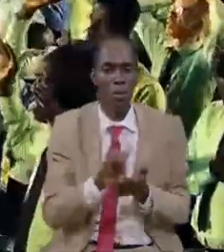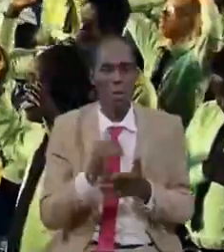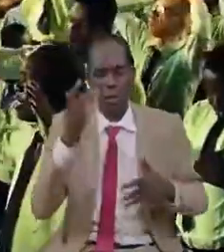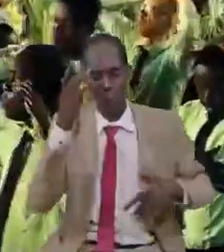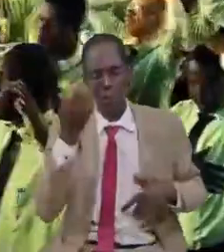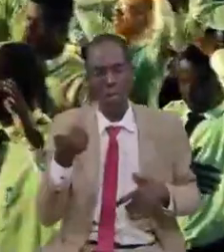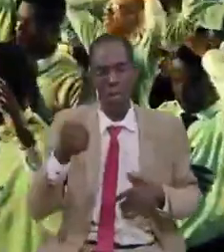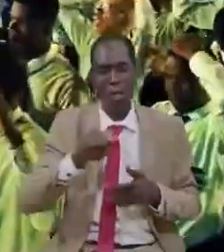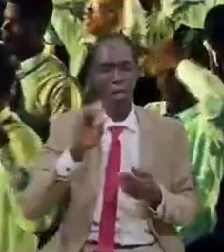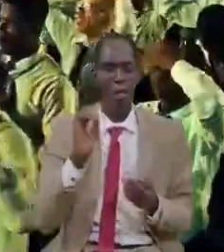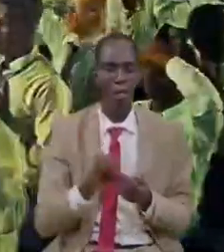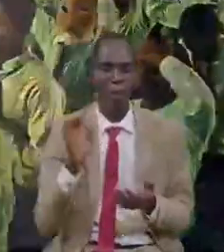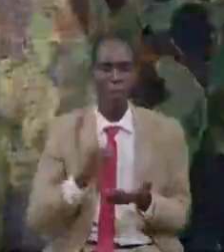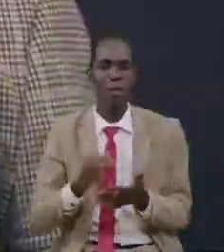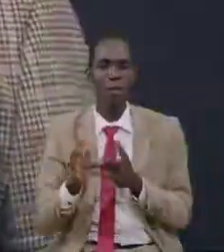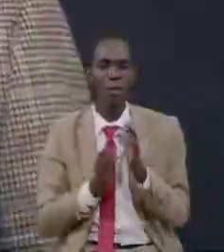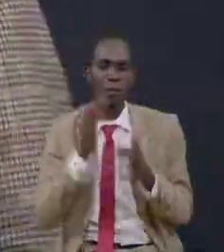dernier Amen.